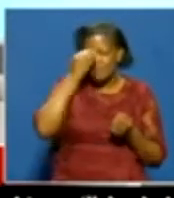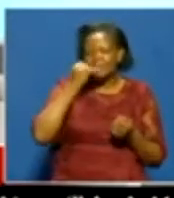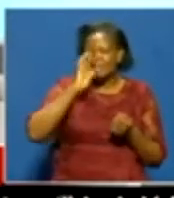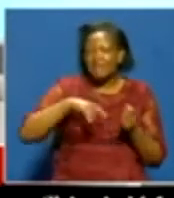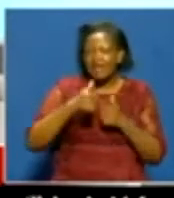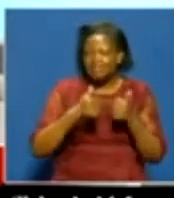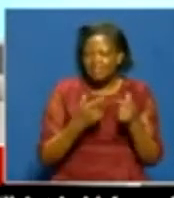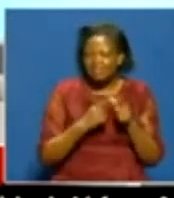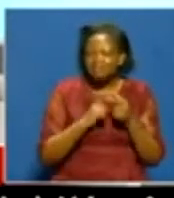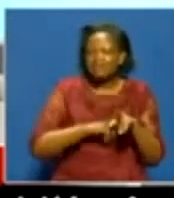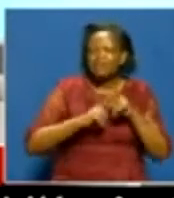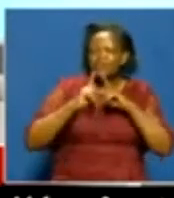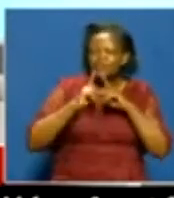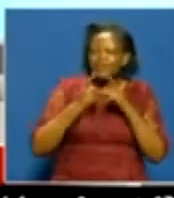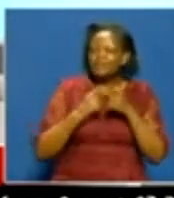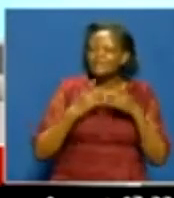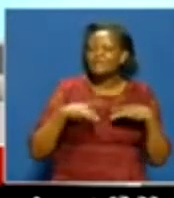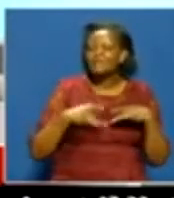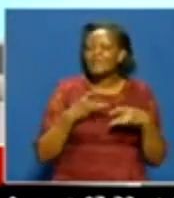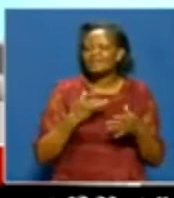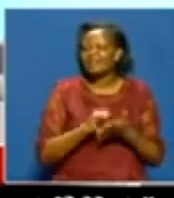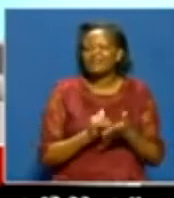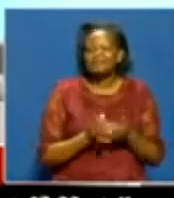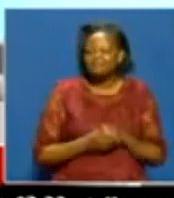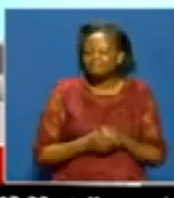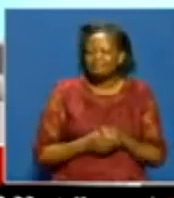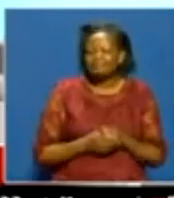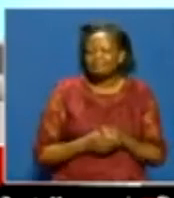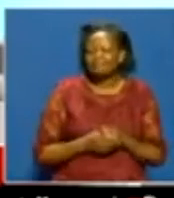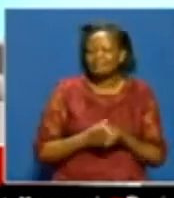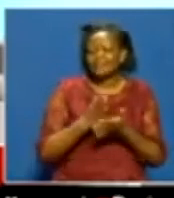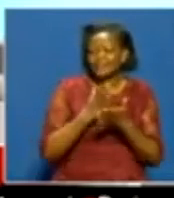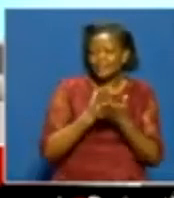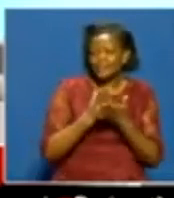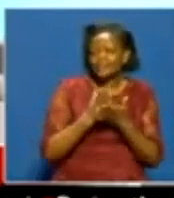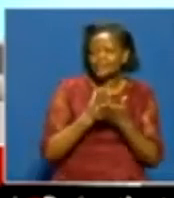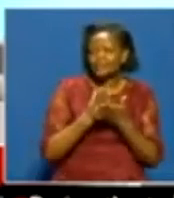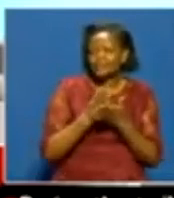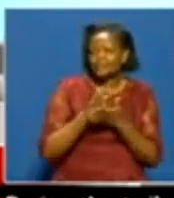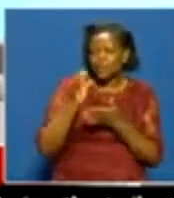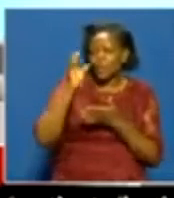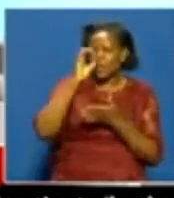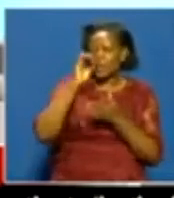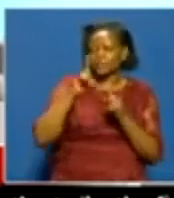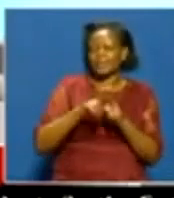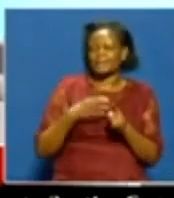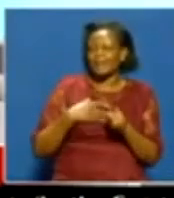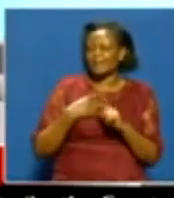ukiongea mwananchi atasikia ni kama asikie ni kama huyu kule ana mawazo yangu. Na wengine wao